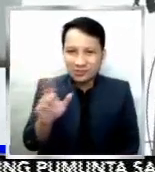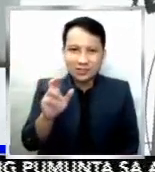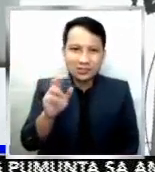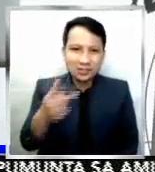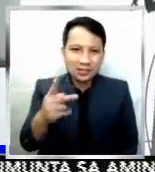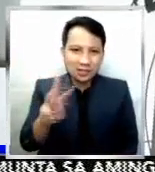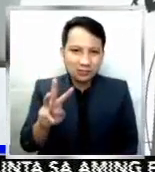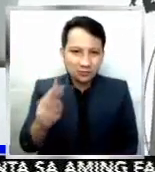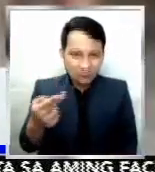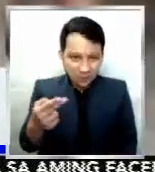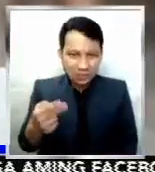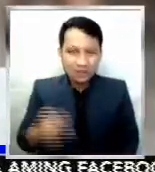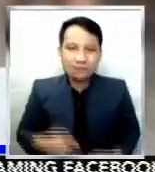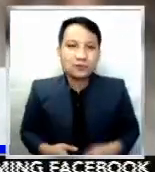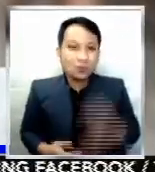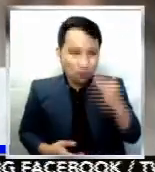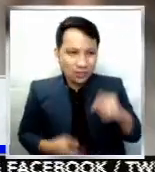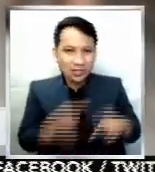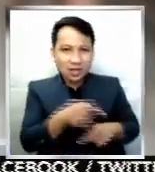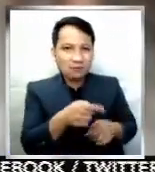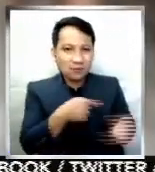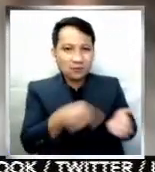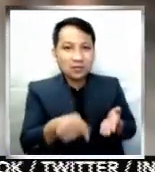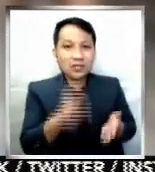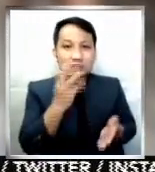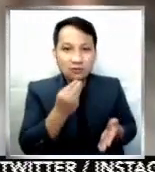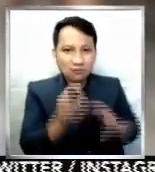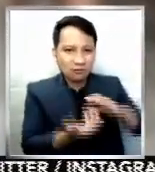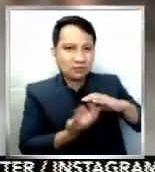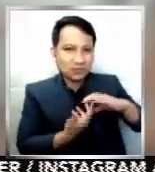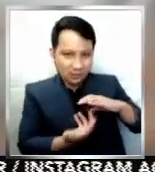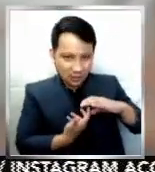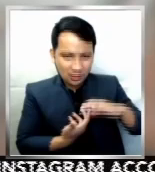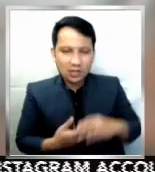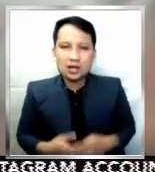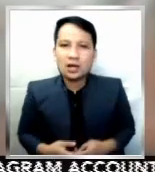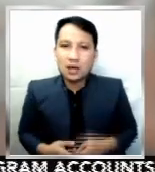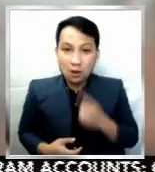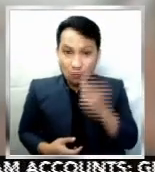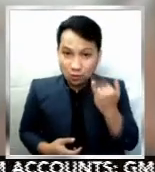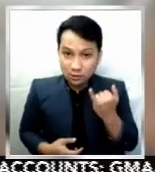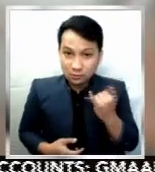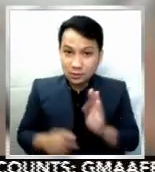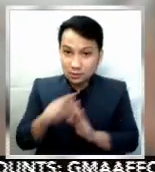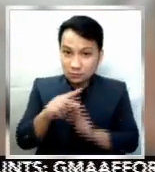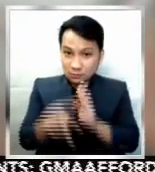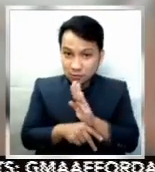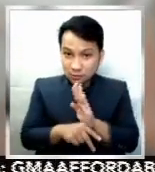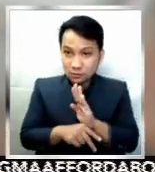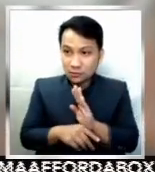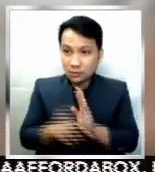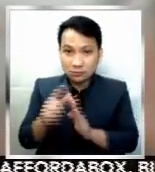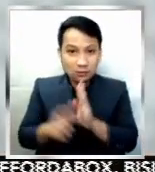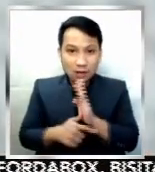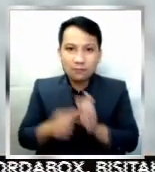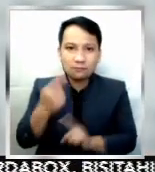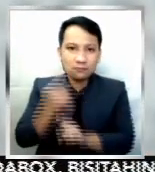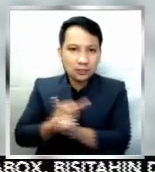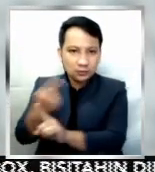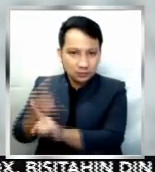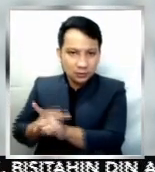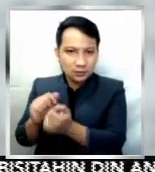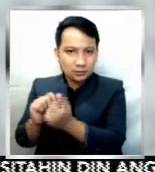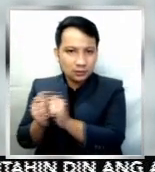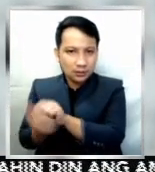consumer ang magbabayad. Under the rules, automatic kasi yan monthly na-adjust kasi may in-approve na yan na formula. Kung